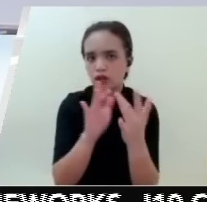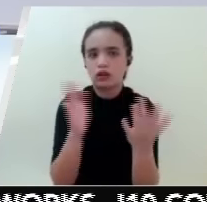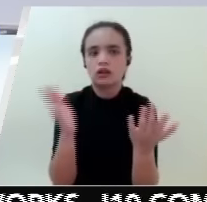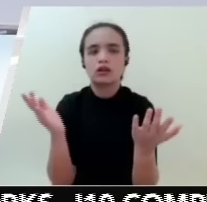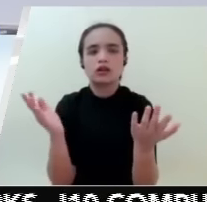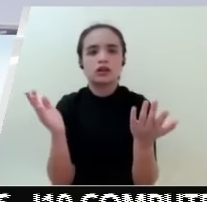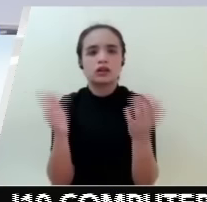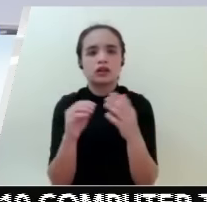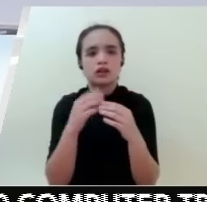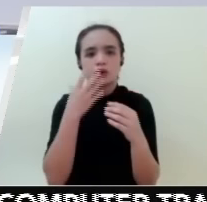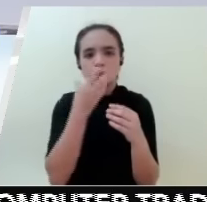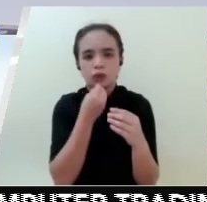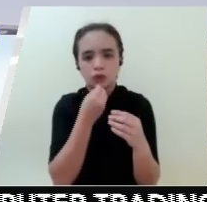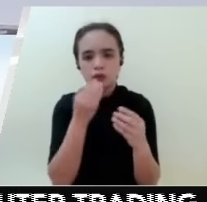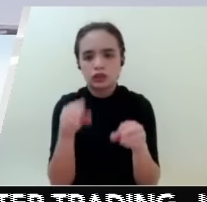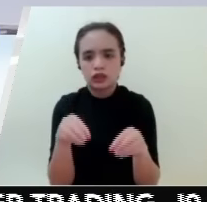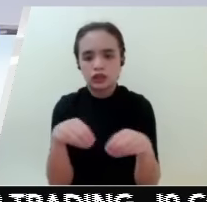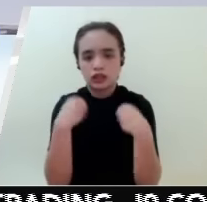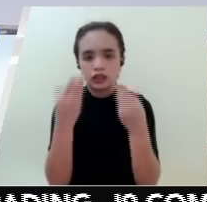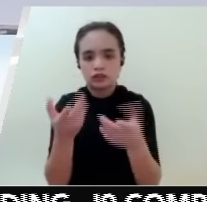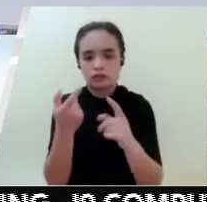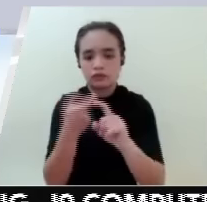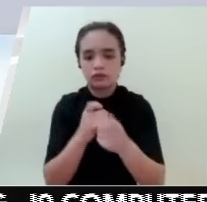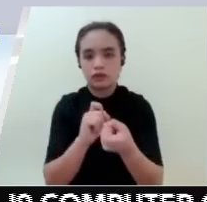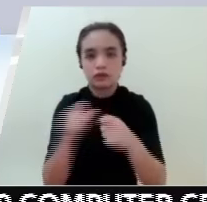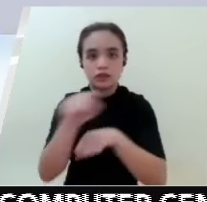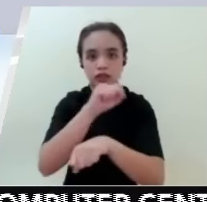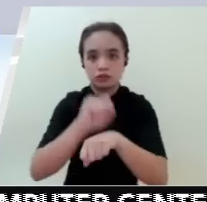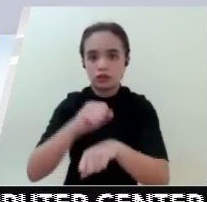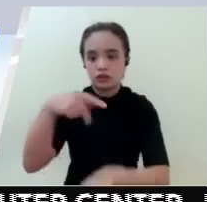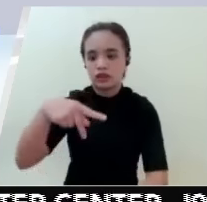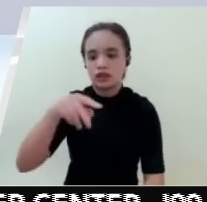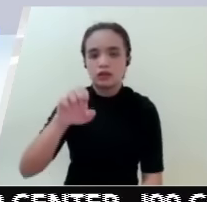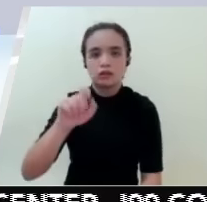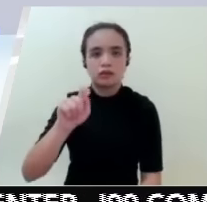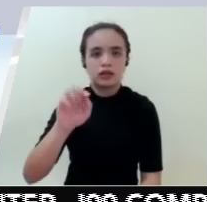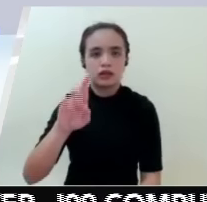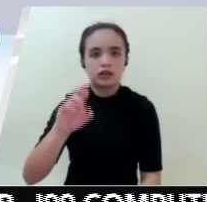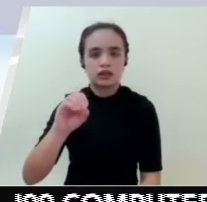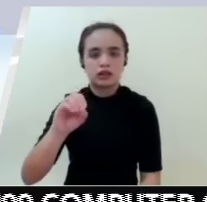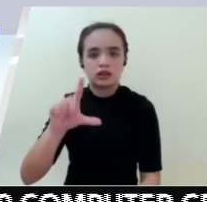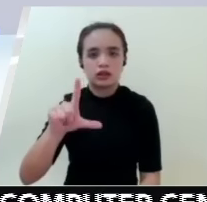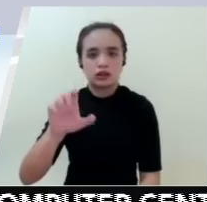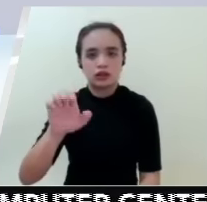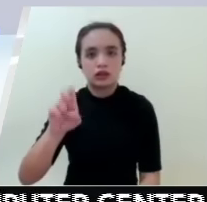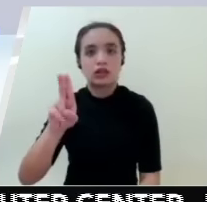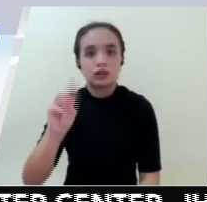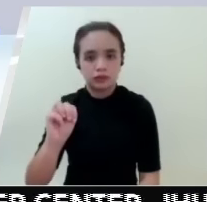petroleum product from Singapore and Malaysia. May front pa siya na magkakaroon ng